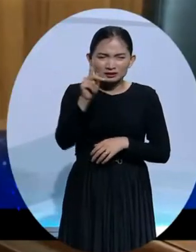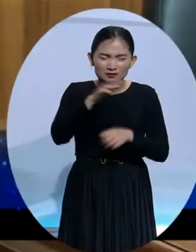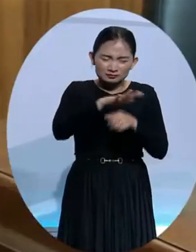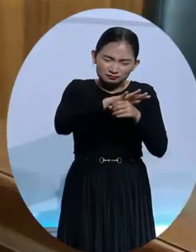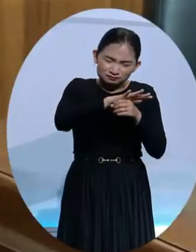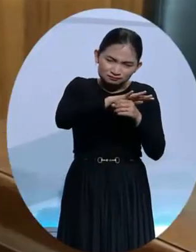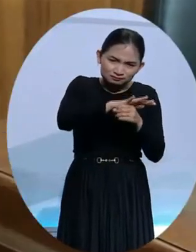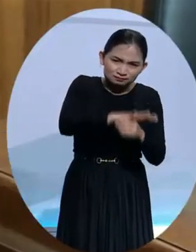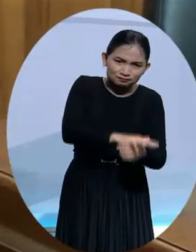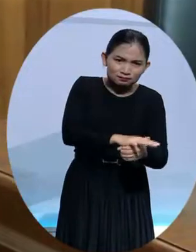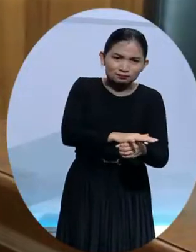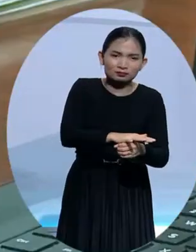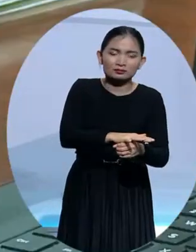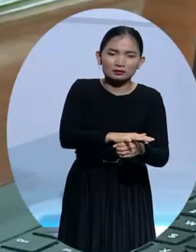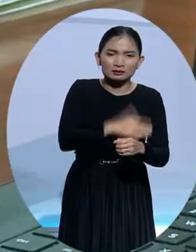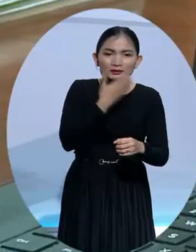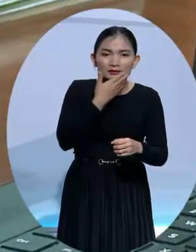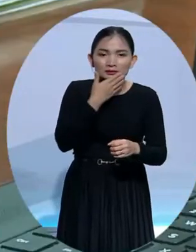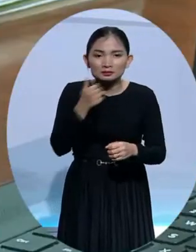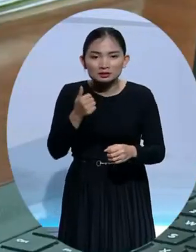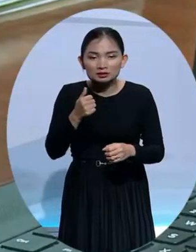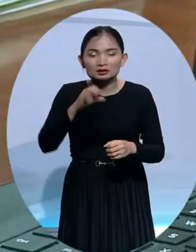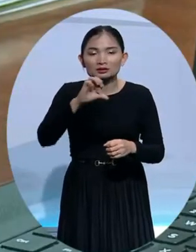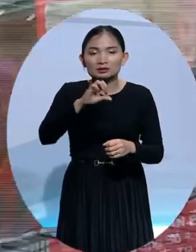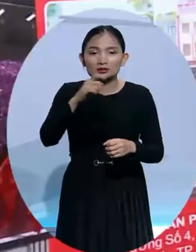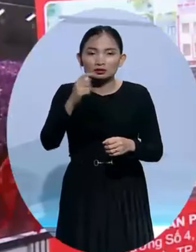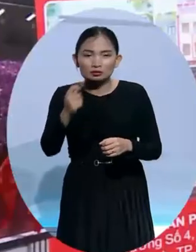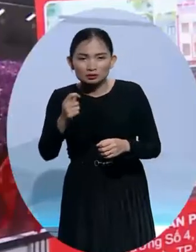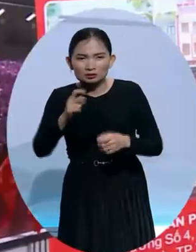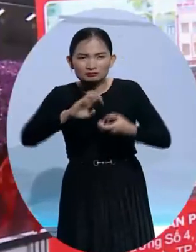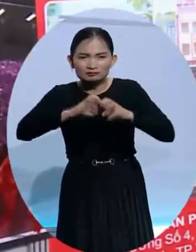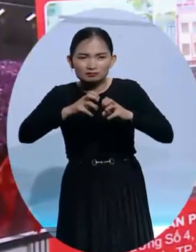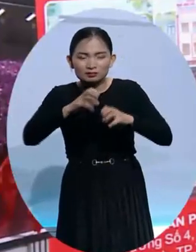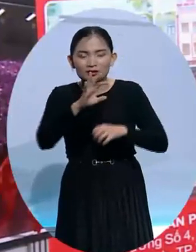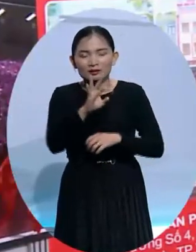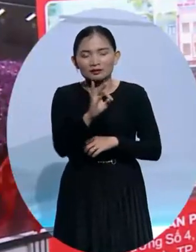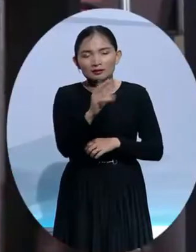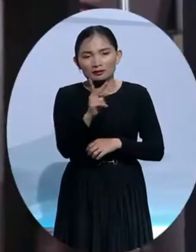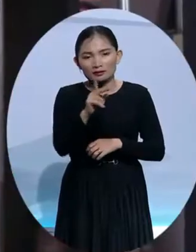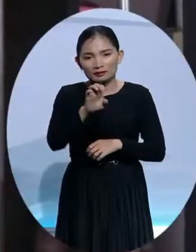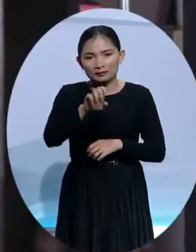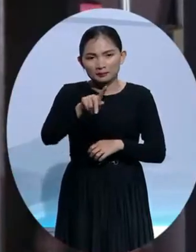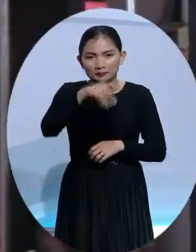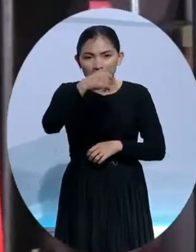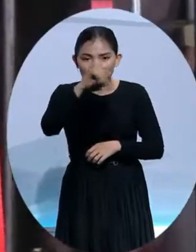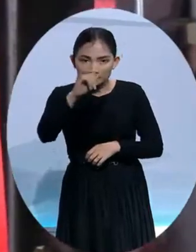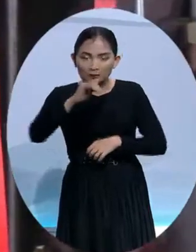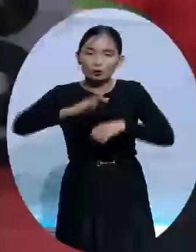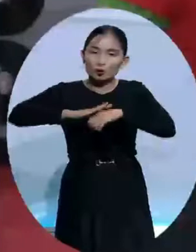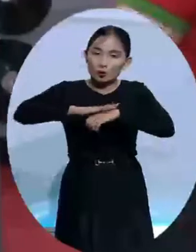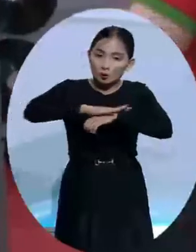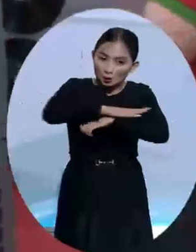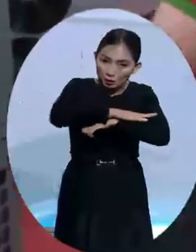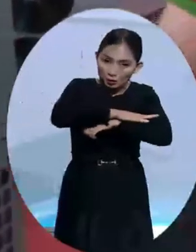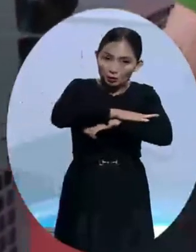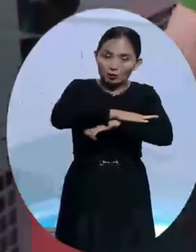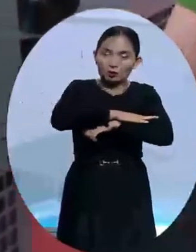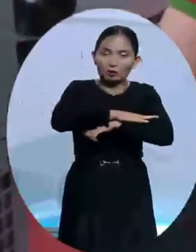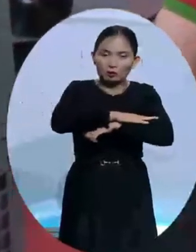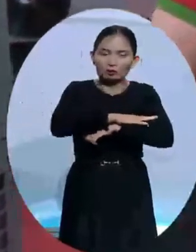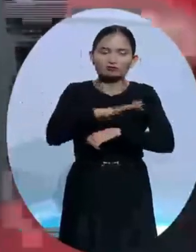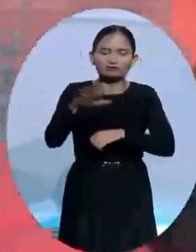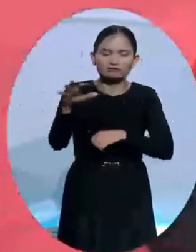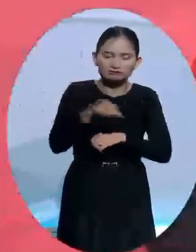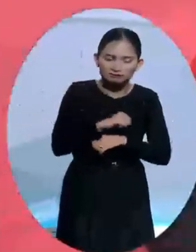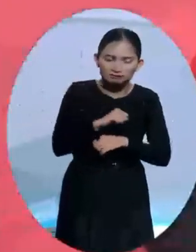biệt trong các ngành công nghiệp sản xuất thép, xi măng, chế biến gỗ, giúp ổn định chuỗi sản xuất, cung ứng hàng hóa, đóng góp tích cực vào sự phát triển kinh